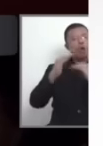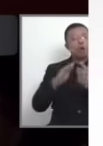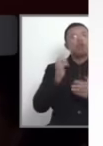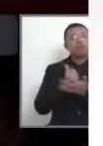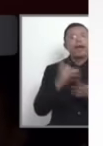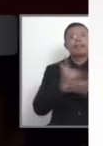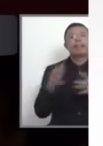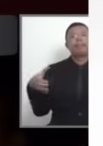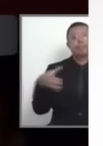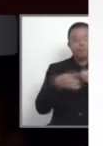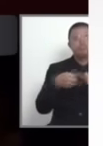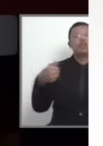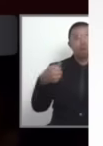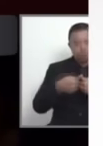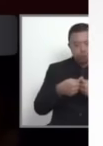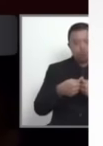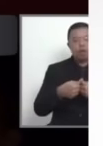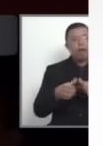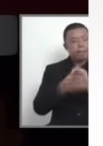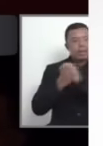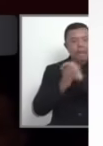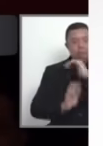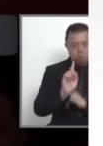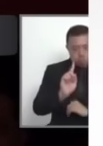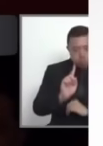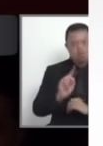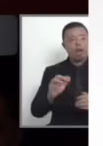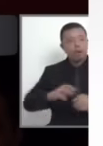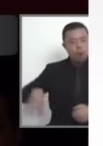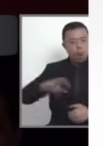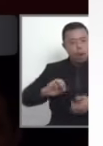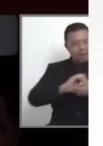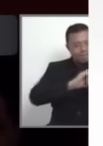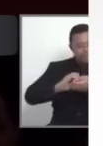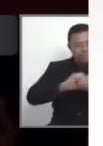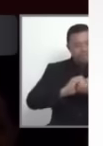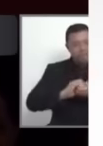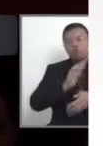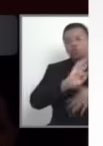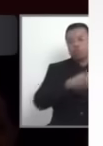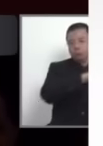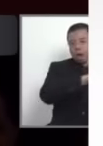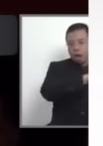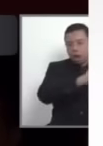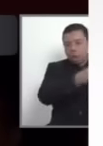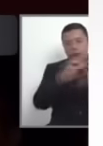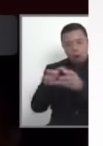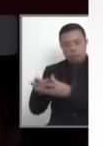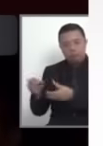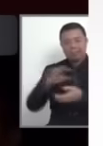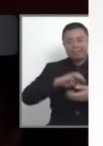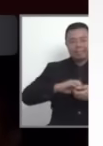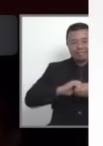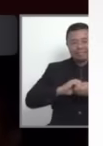terutama adalah kerukunan. Dan yang terakhir, Putri, sebelum saya akhiri, boleh, Putri. Ya, banyak sih poin-poinnya sebenarnya.